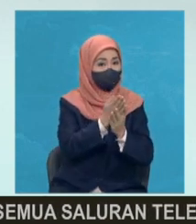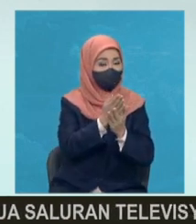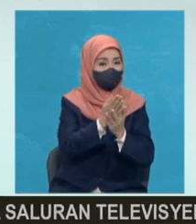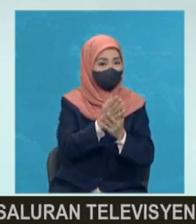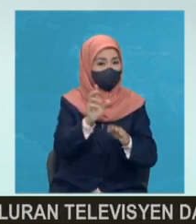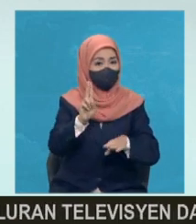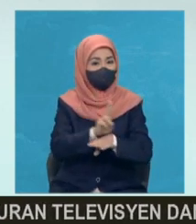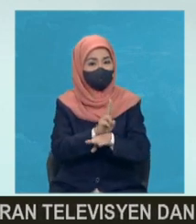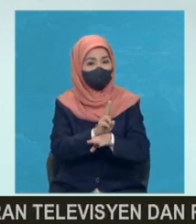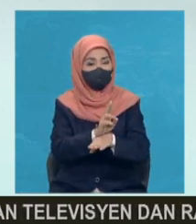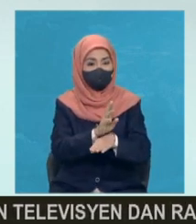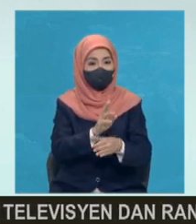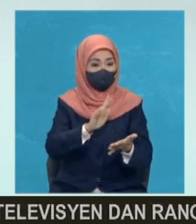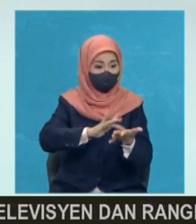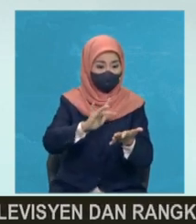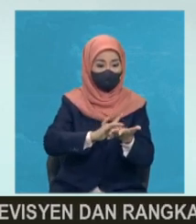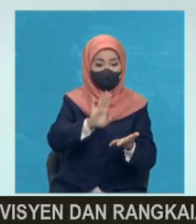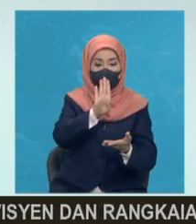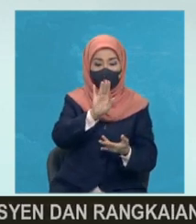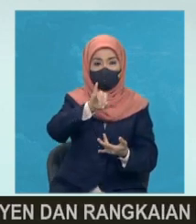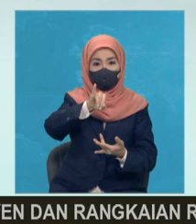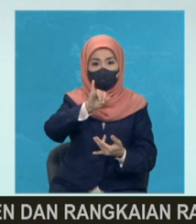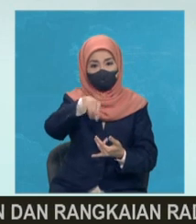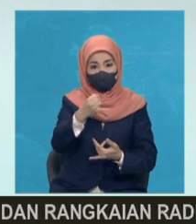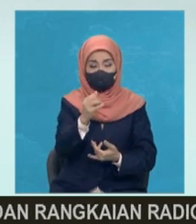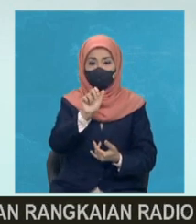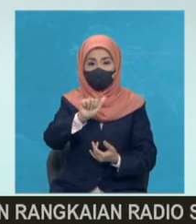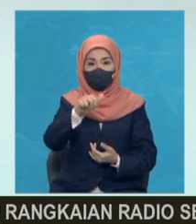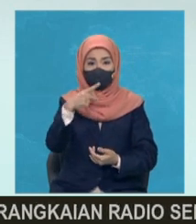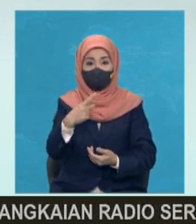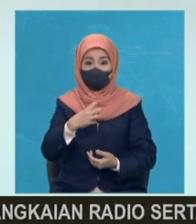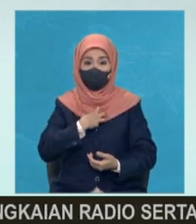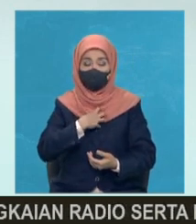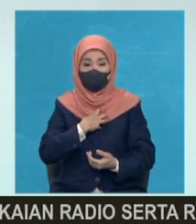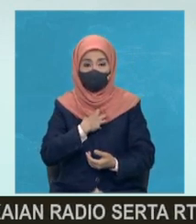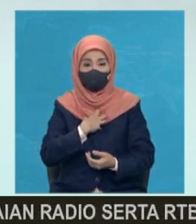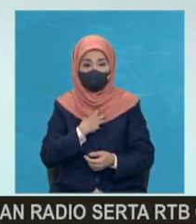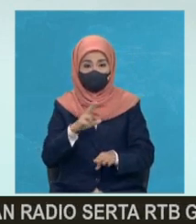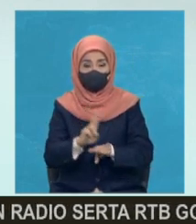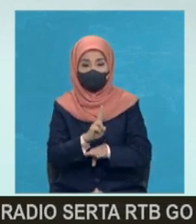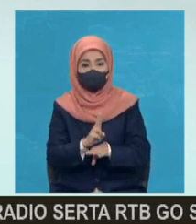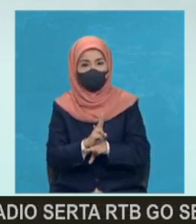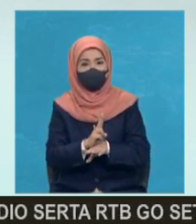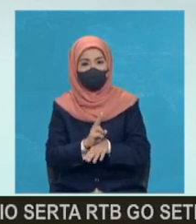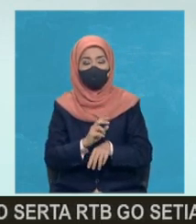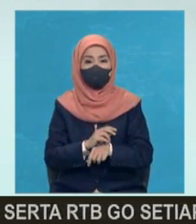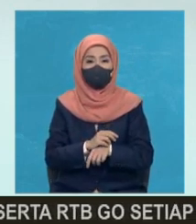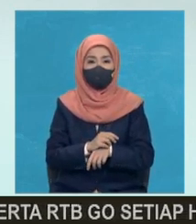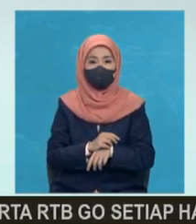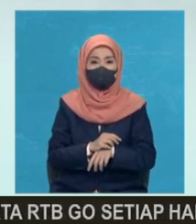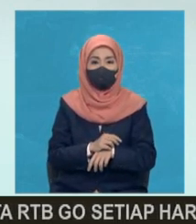pegunungan Abija atau Imel kepada aduan pengguna except